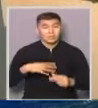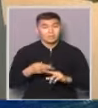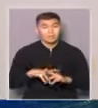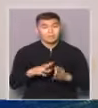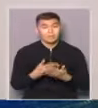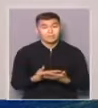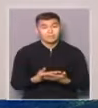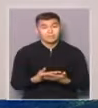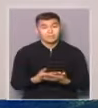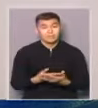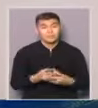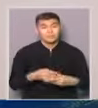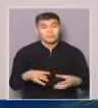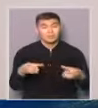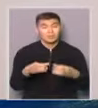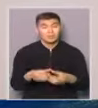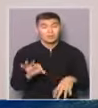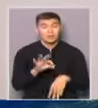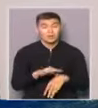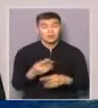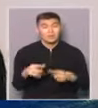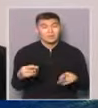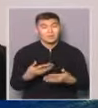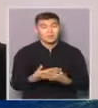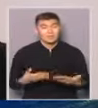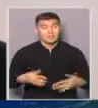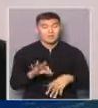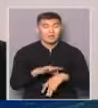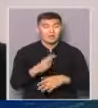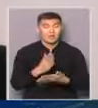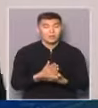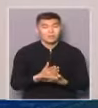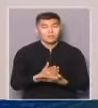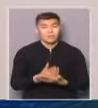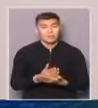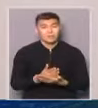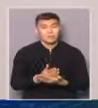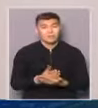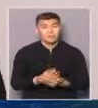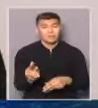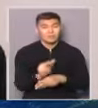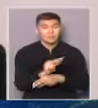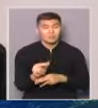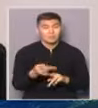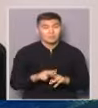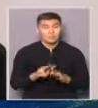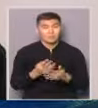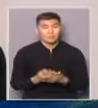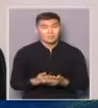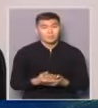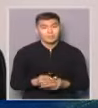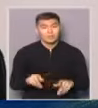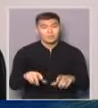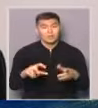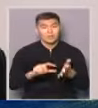жаңағы кейбір буын ауруларына тағы да басқа жаңа белдің құяңдары сондай аурулардың емдеуге бөлім